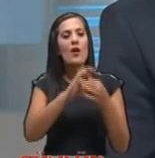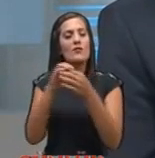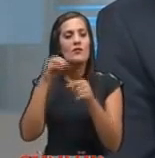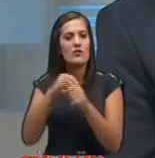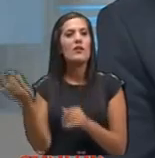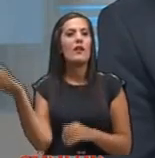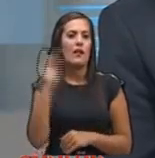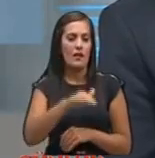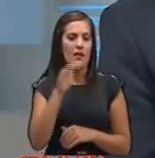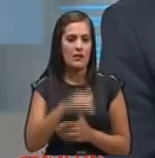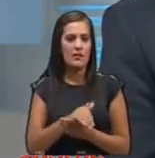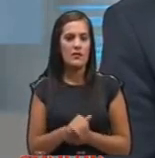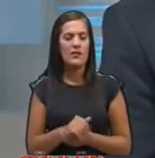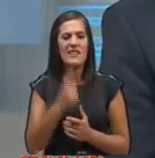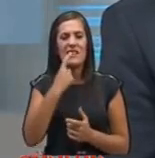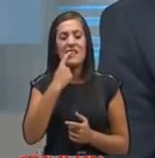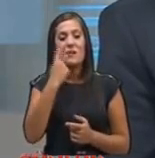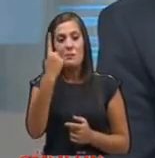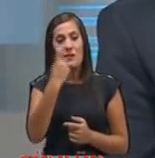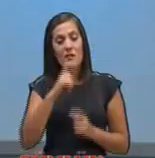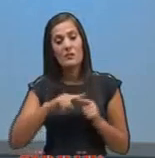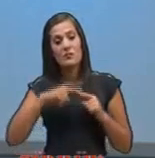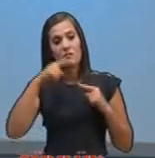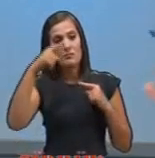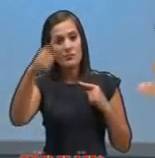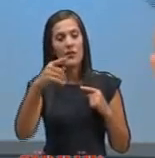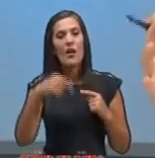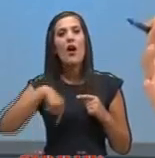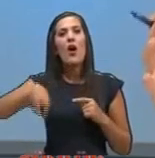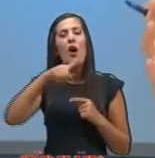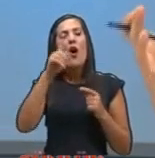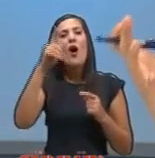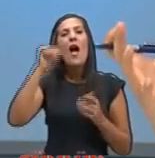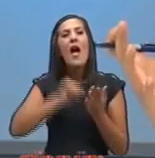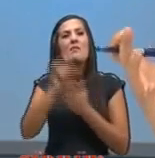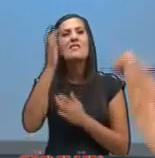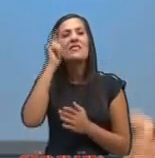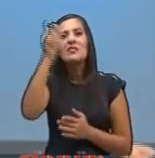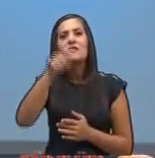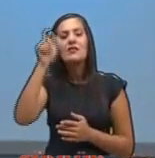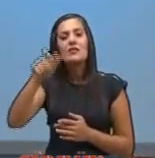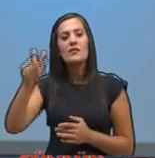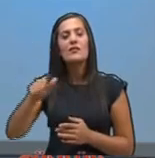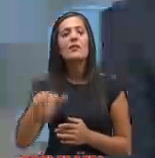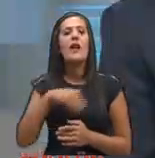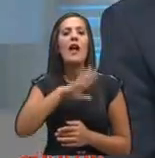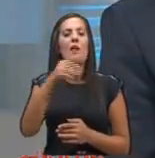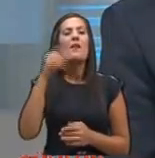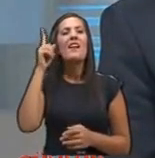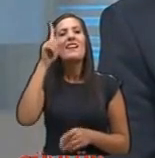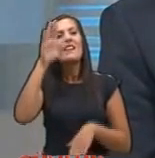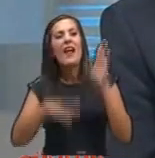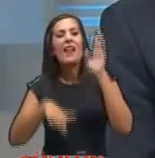yer alacak. Yıl koromuz. Boyunca izleyeceğimiz tüm kadroyu aslında evet. O gece tanıyacağız evet. Ve göreceğiz. Yani fragman